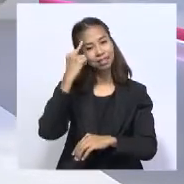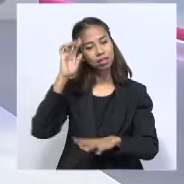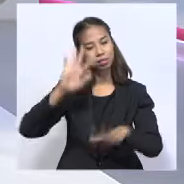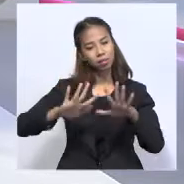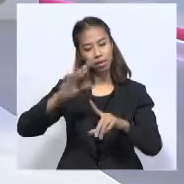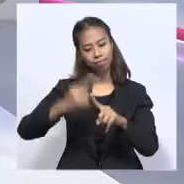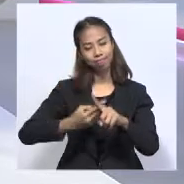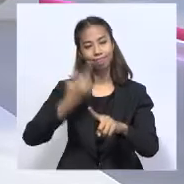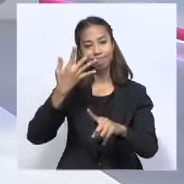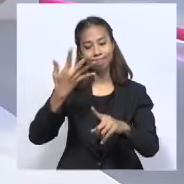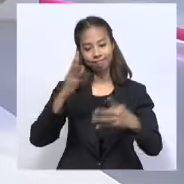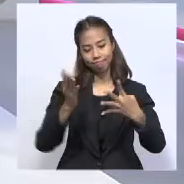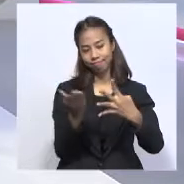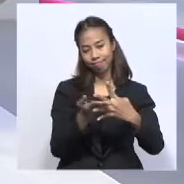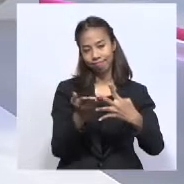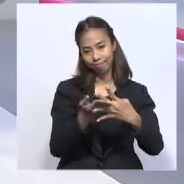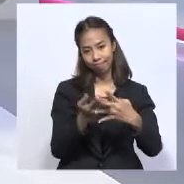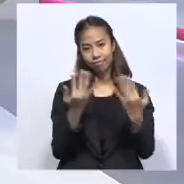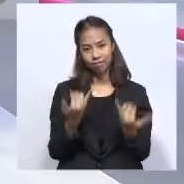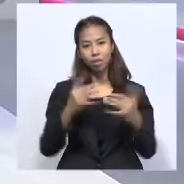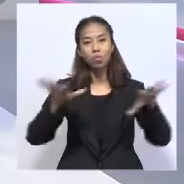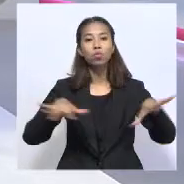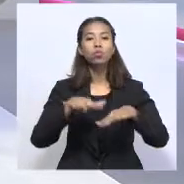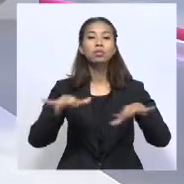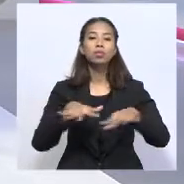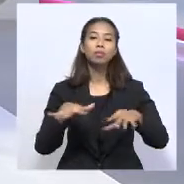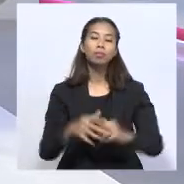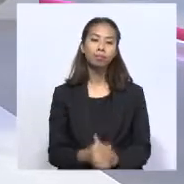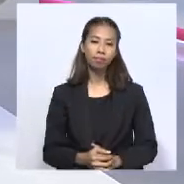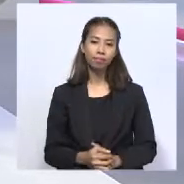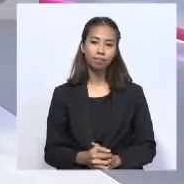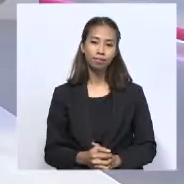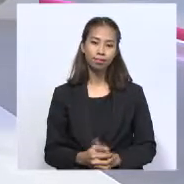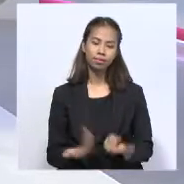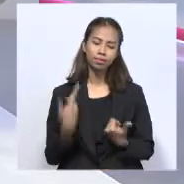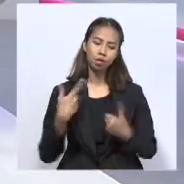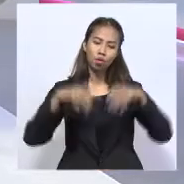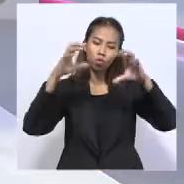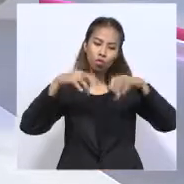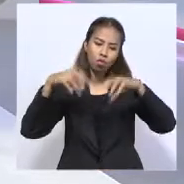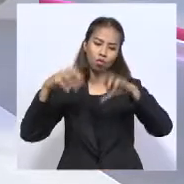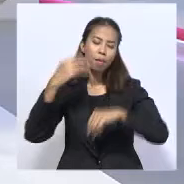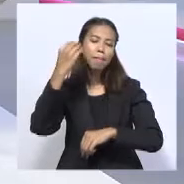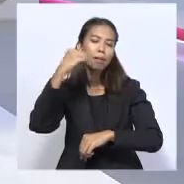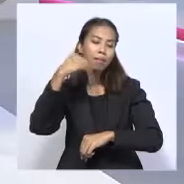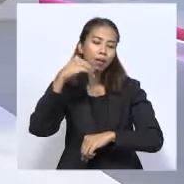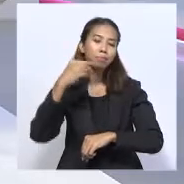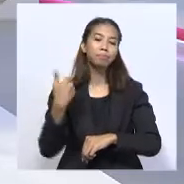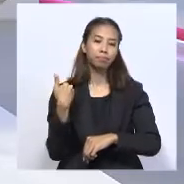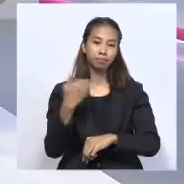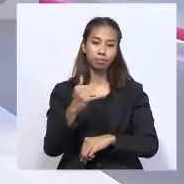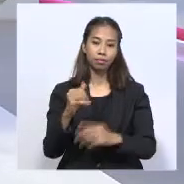างเดือนพฤษภาคมนะคะถือว่าเป็นปกติสำหรับฤดูฝนนะคะ ทีหน่อยในเดือนนี้ที่ฝนตกค่อนข้างเยอะนะครับ ค่ะ